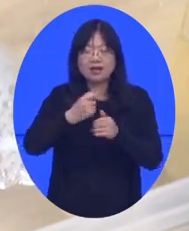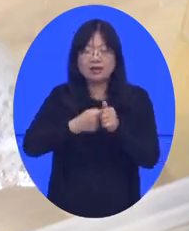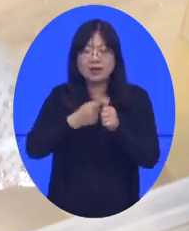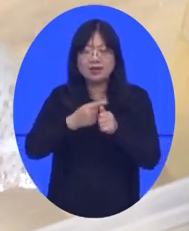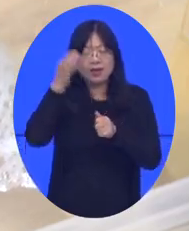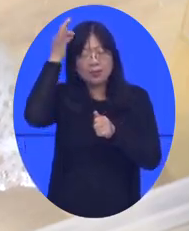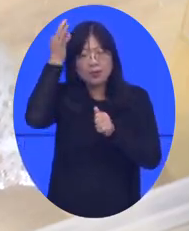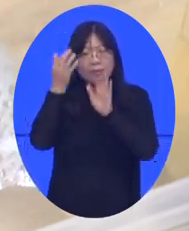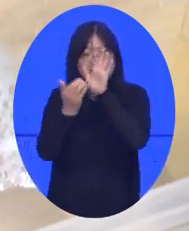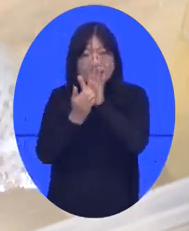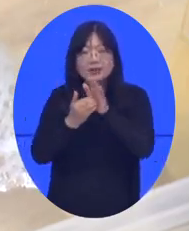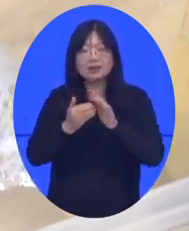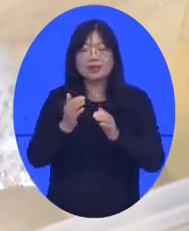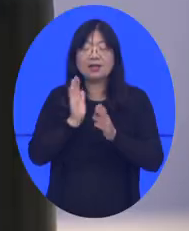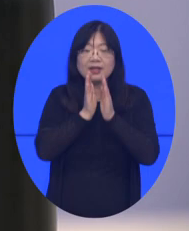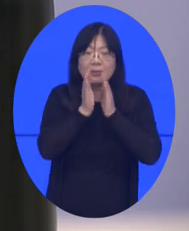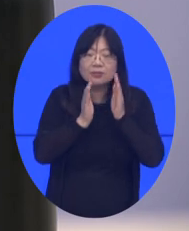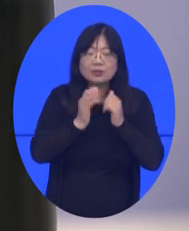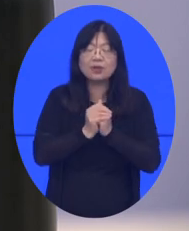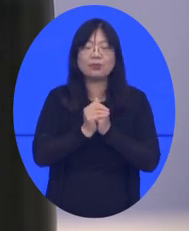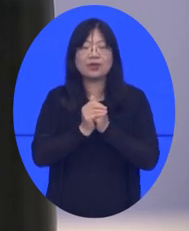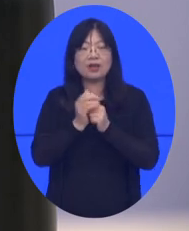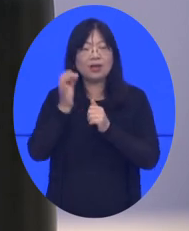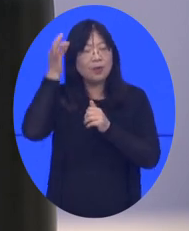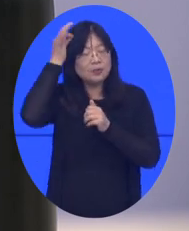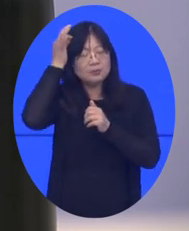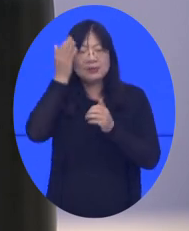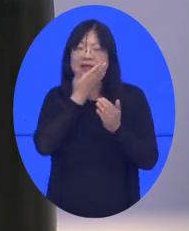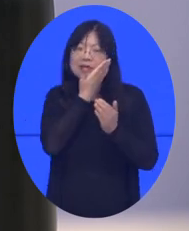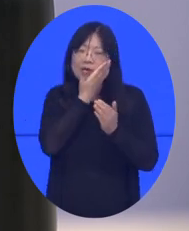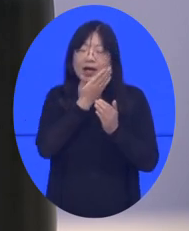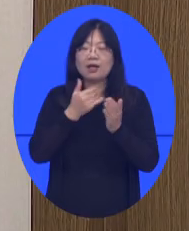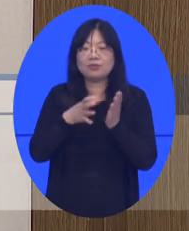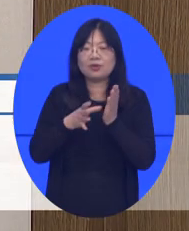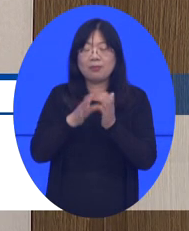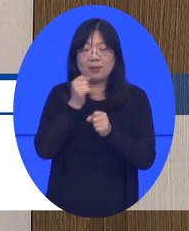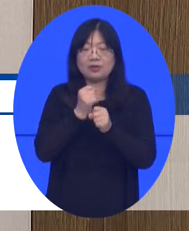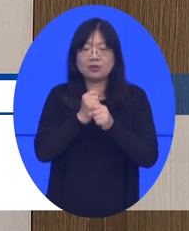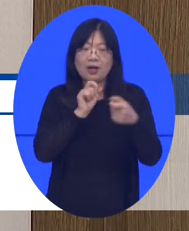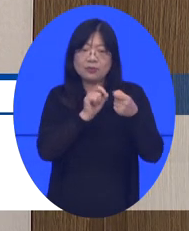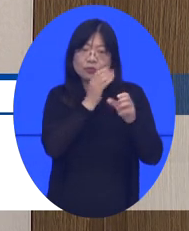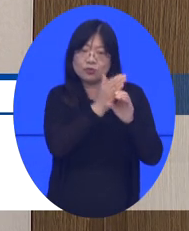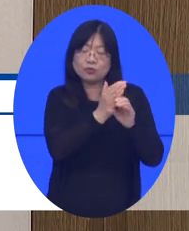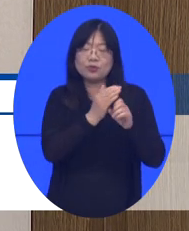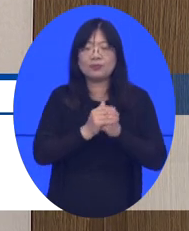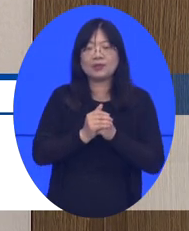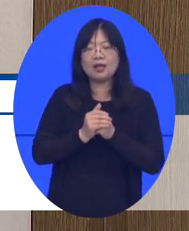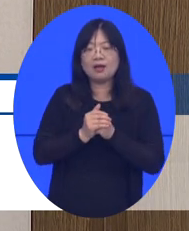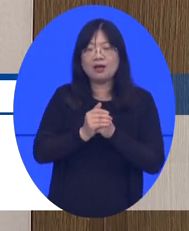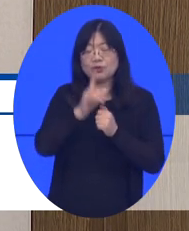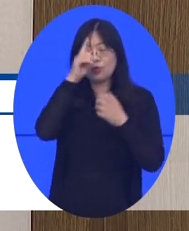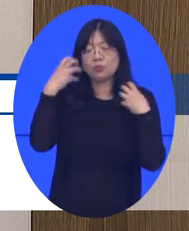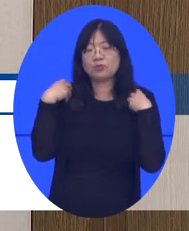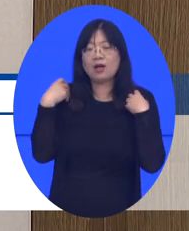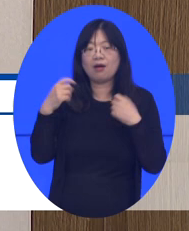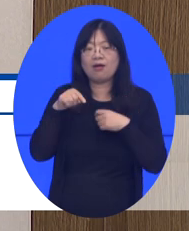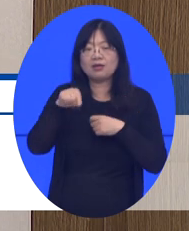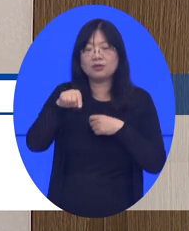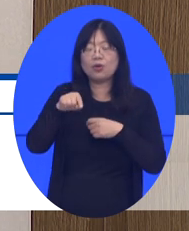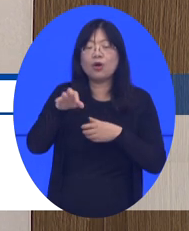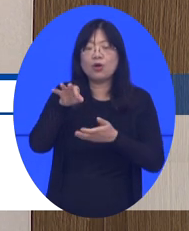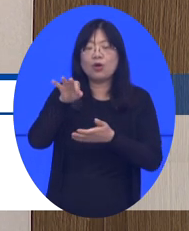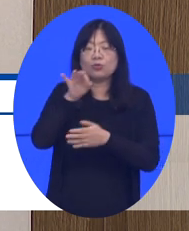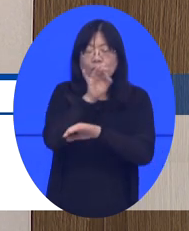방지 샴푸와 천연 헤어 두피 토닉 제품 판매를 앞두고 있습니다. 지자체가 돈을 주고 그거를 수거해서